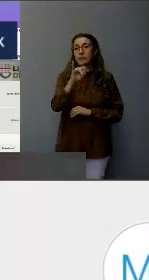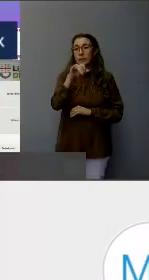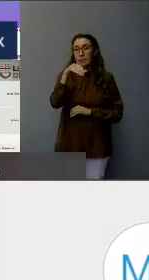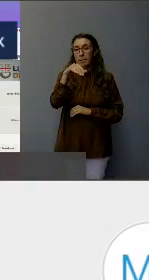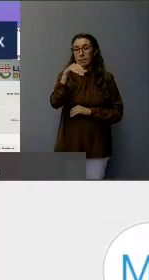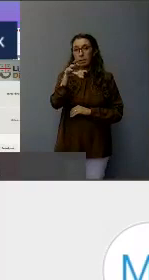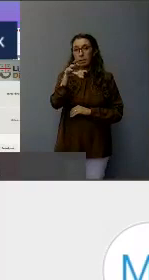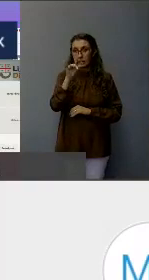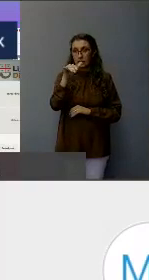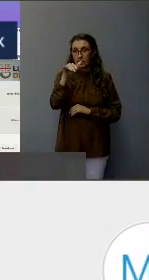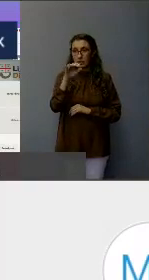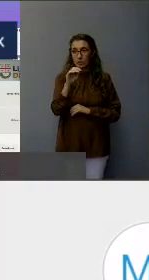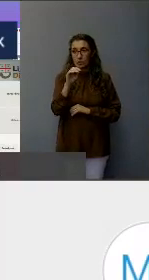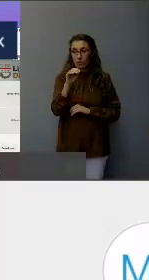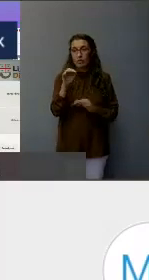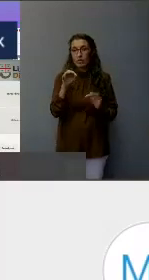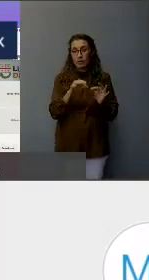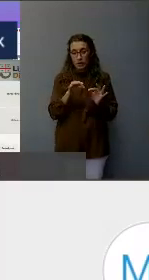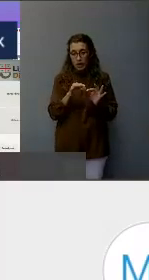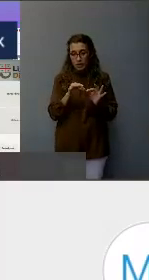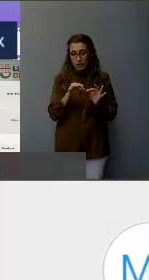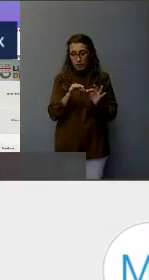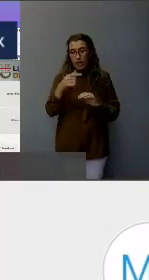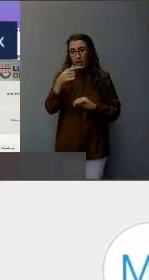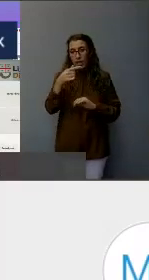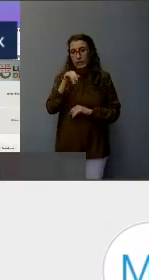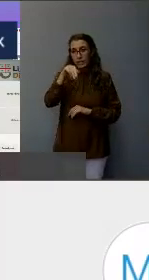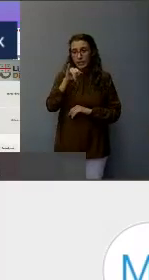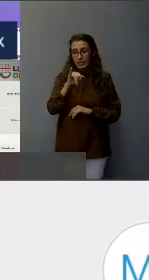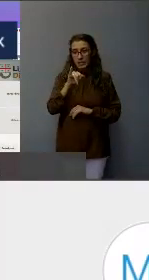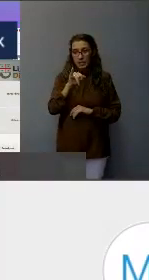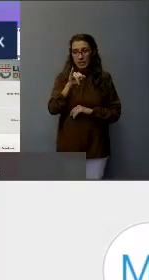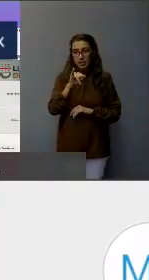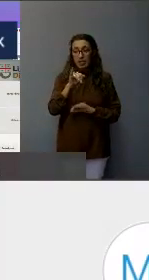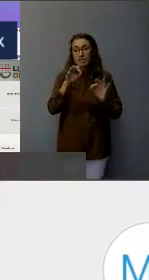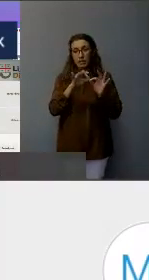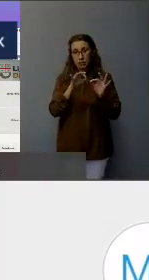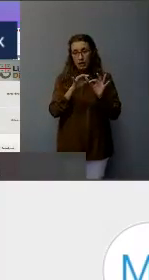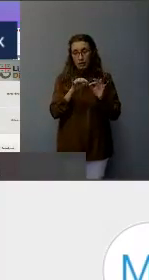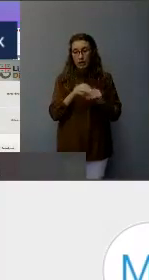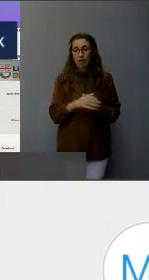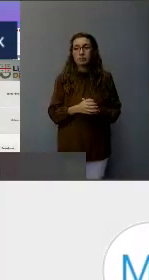immordino amorevole consigliera tini onorevole